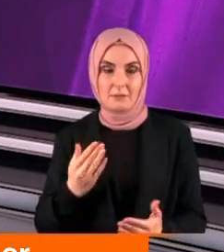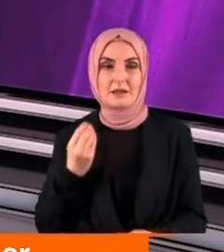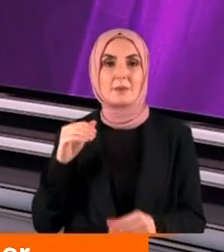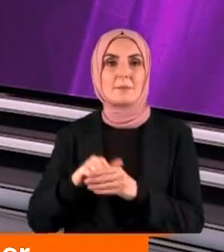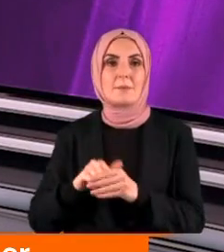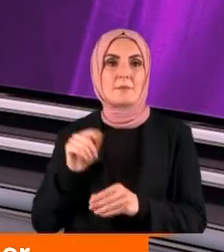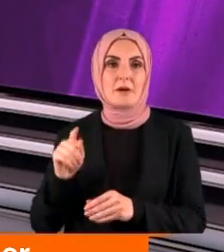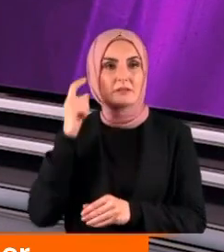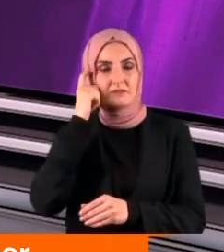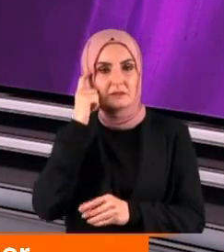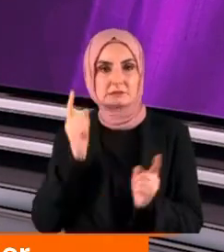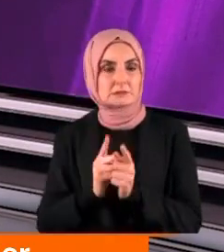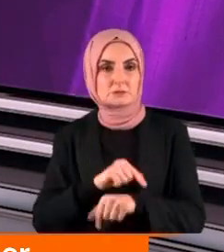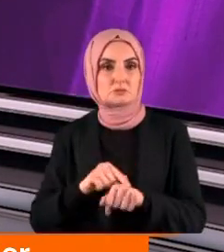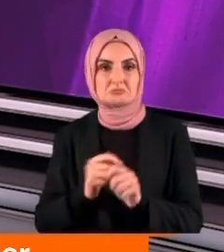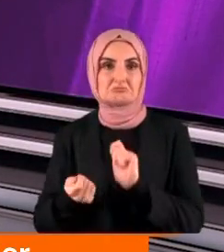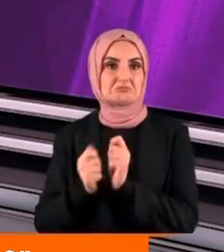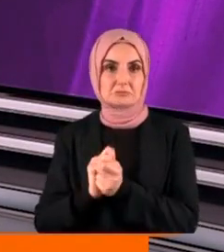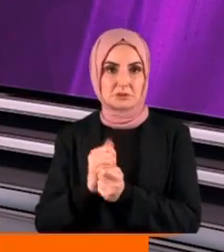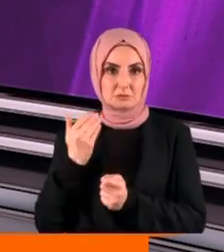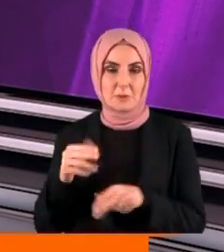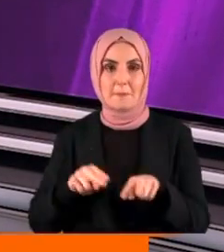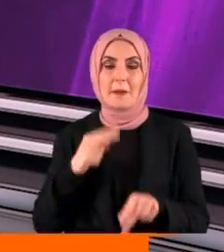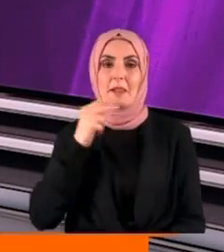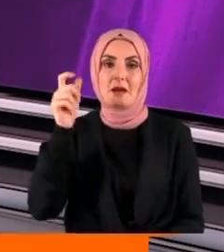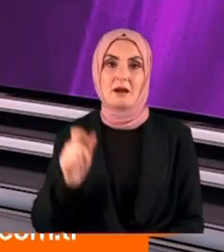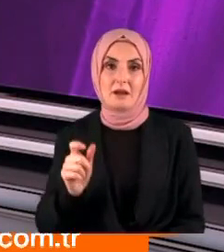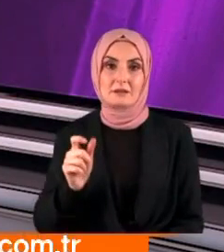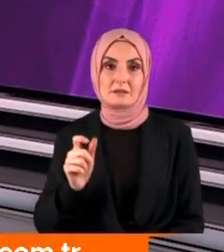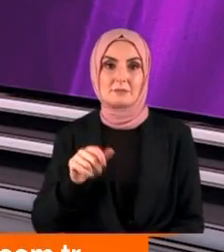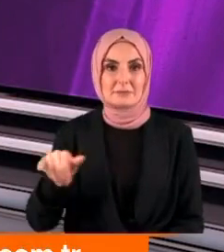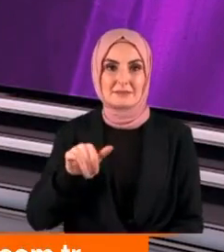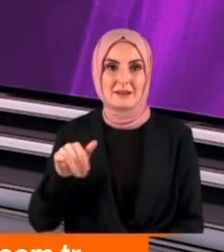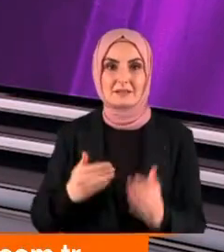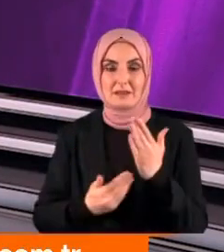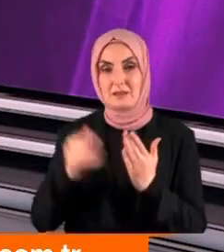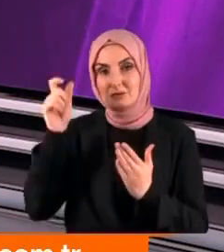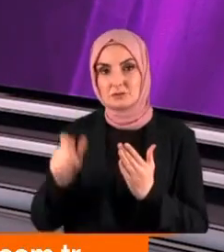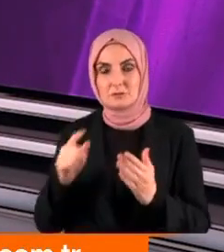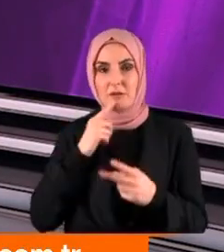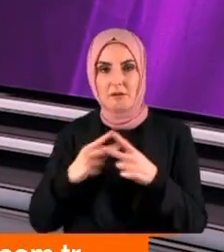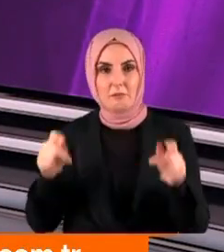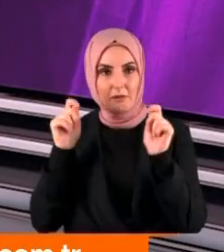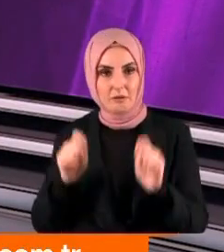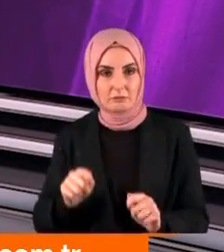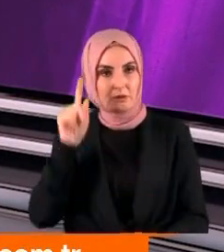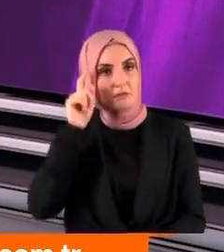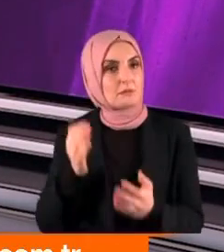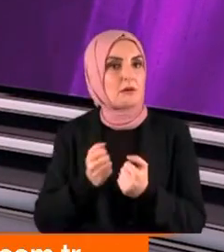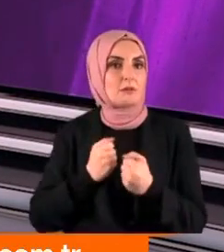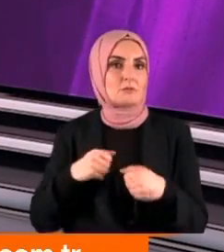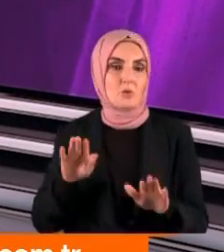olacak ki Meral akşener'in yakın kurmayı Turan çömez'in yaptığı açıklama akıl alır gibi değil İstanbul Belediye Başkanı